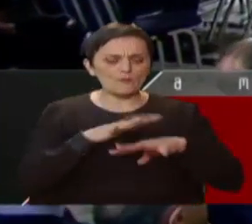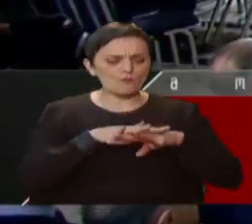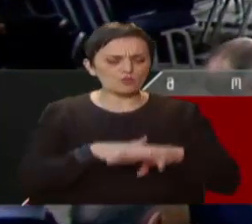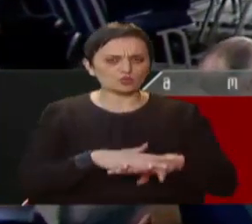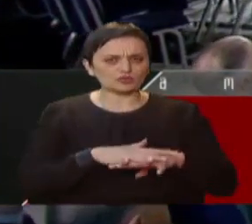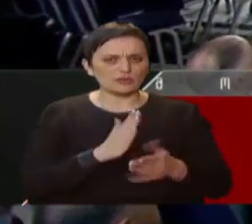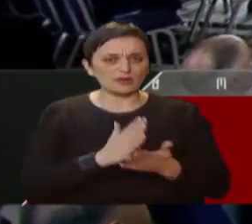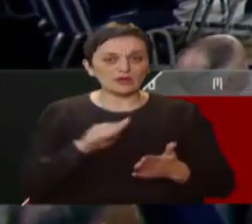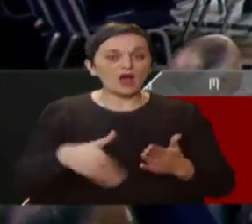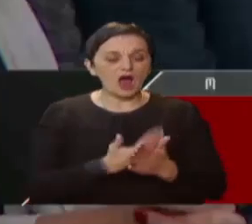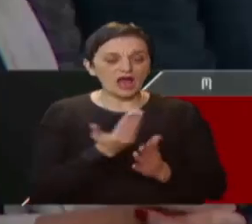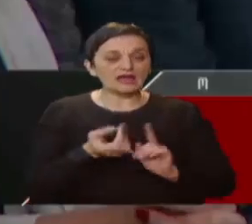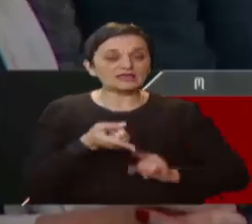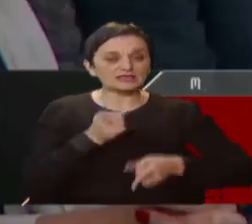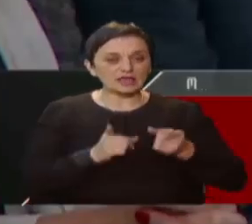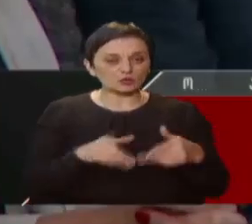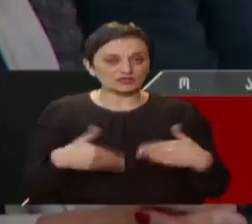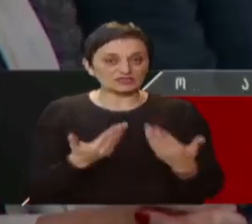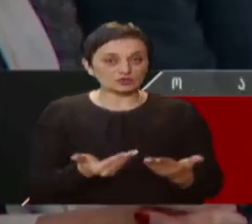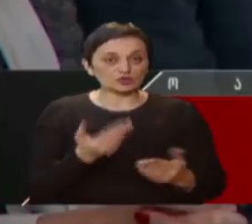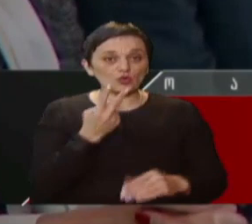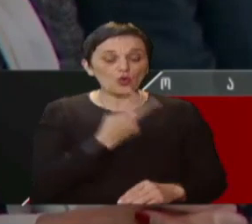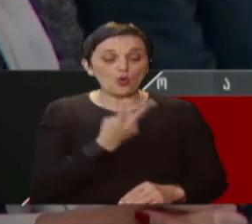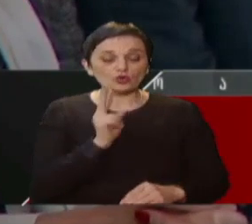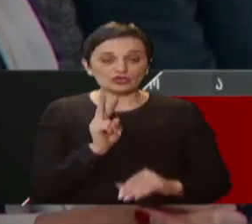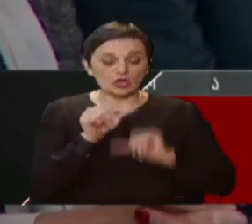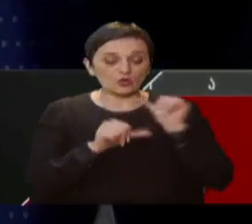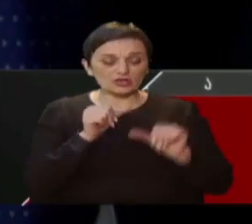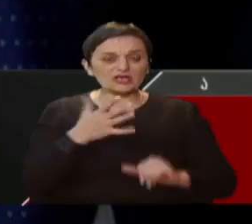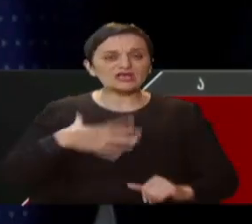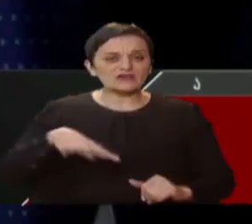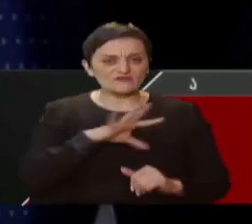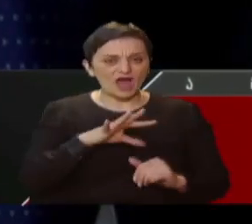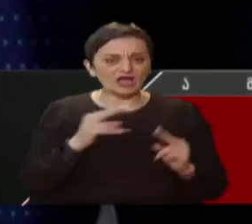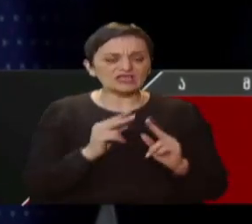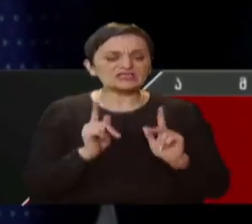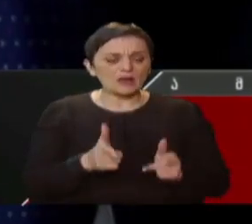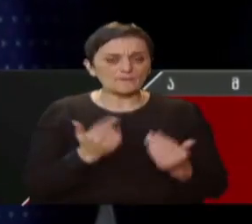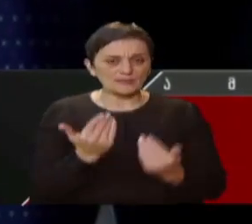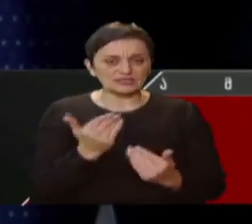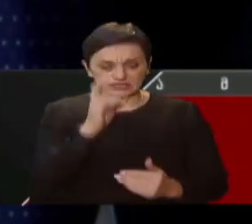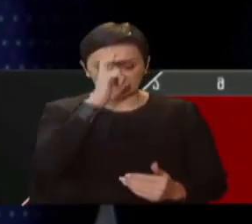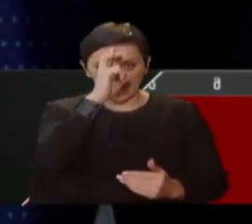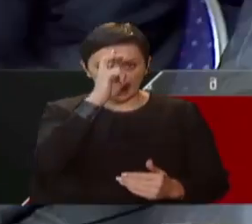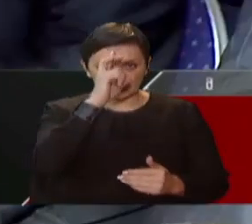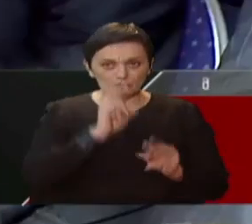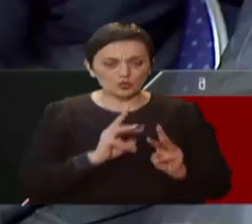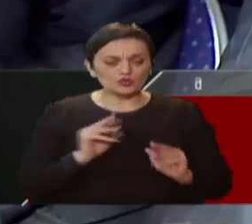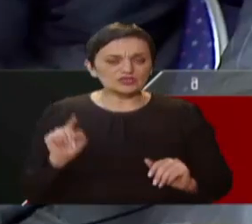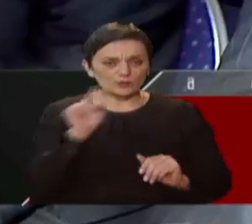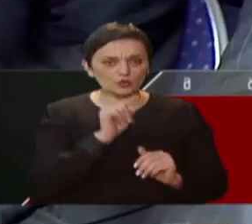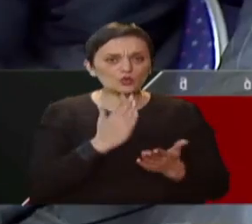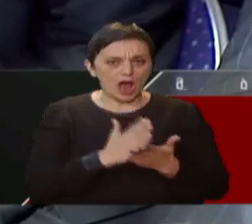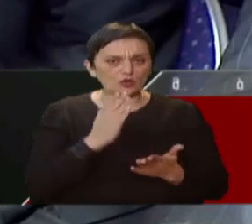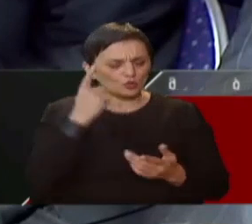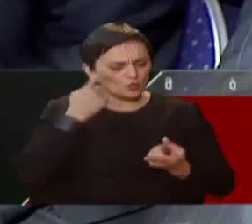fundamentalurat, ahali, realobis, cineș. Orieta sozda orțels, cu eganam daamt gisa, promis sahemzi po instituteps, șese